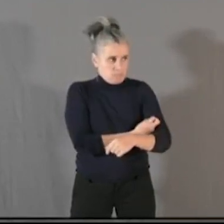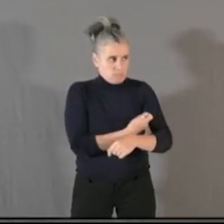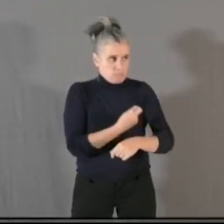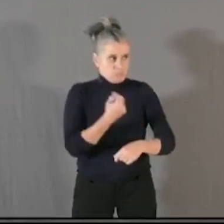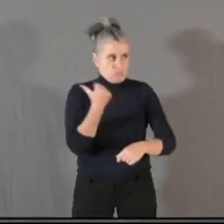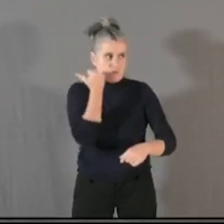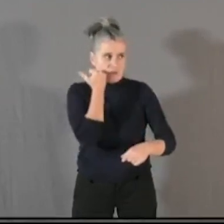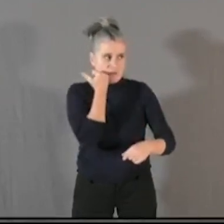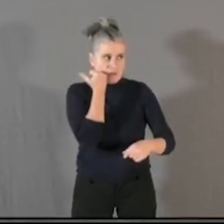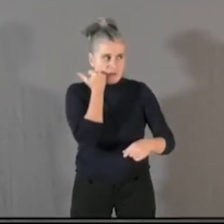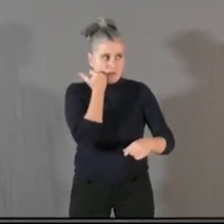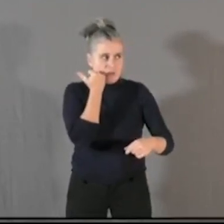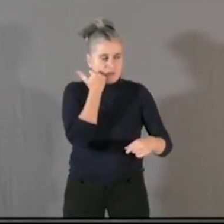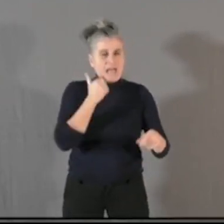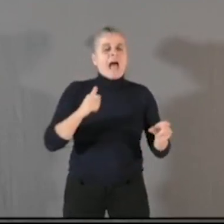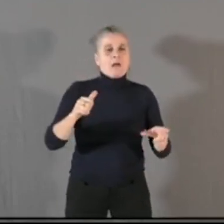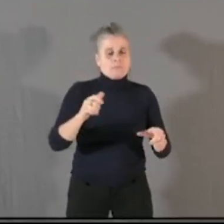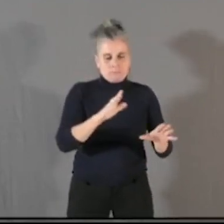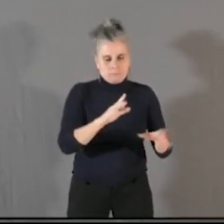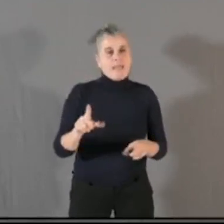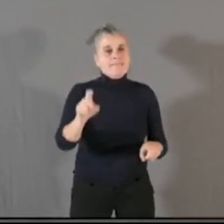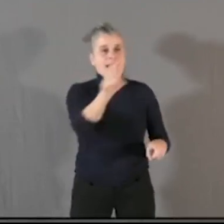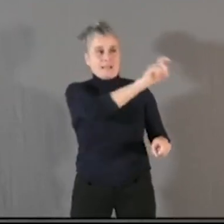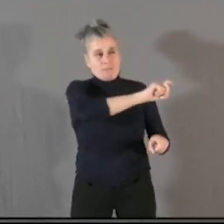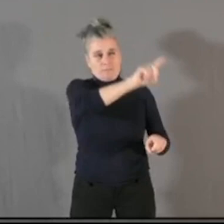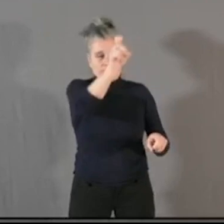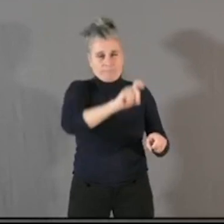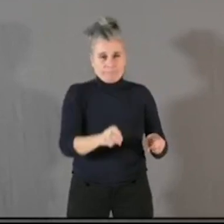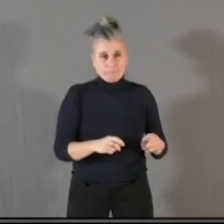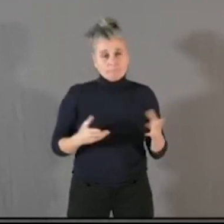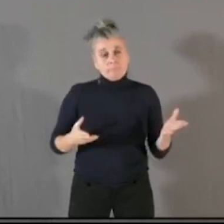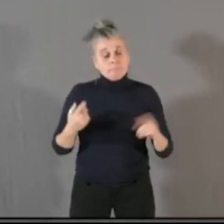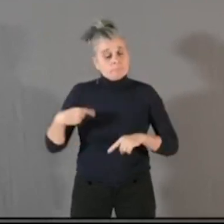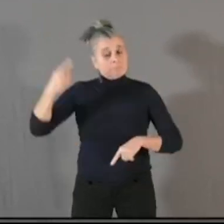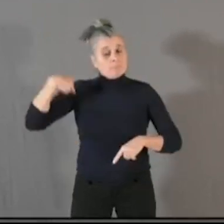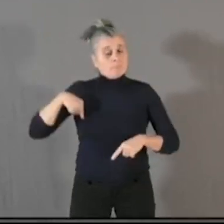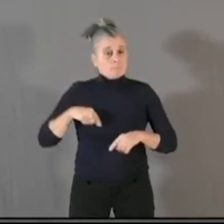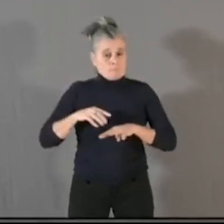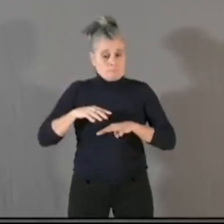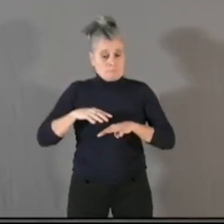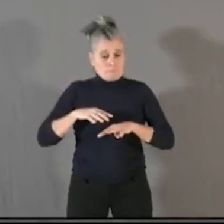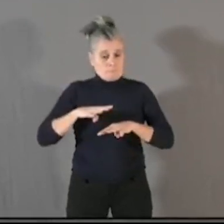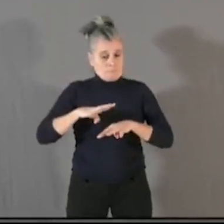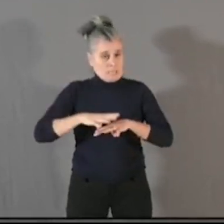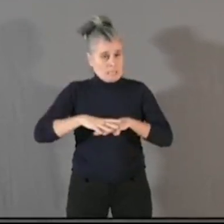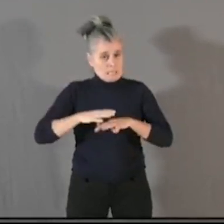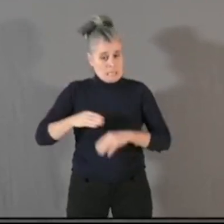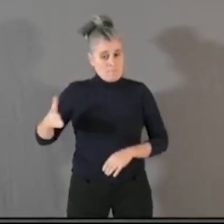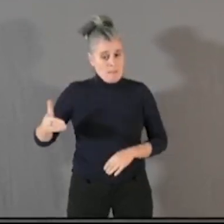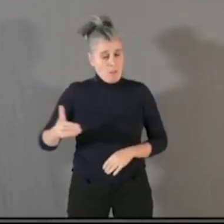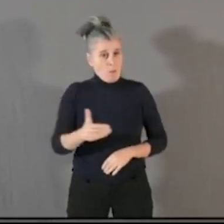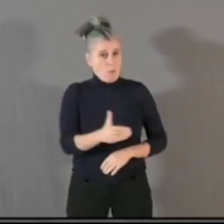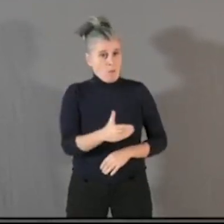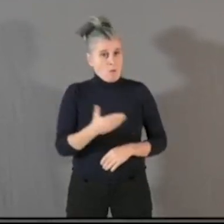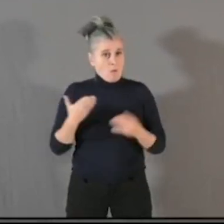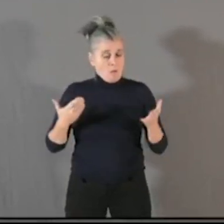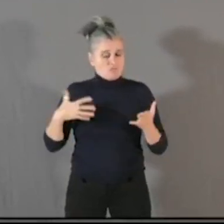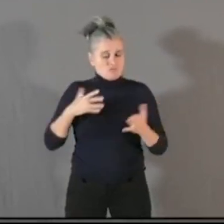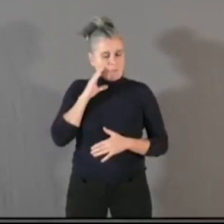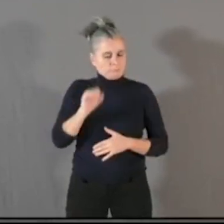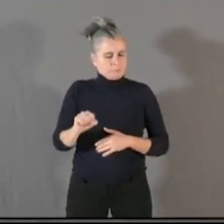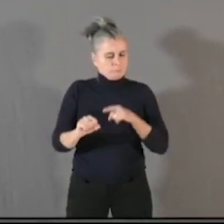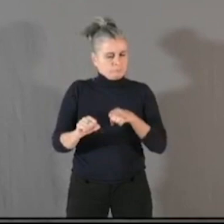Parfois, vous savez, dans les quartiers nord, j'ai eu le témoignage au Merlan, avec la résidence initialement étudiante